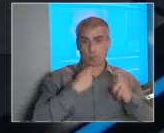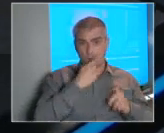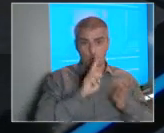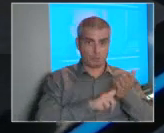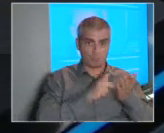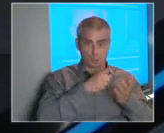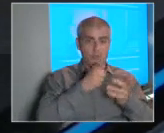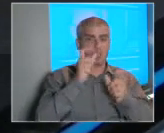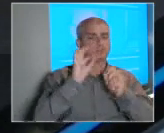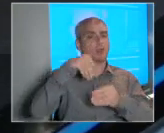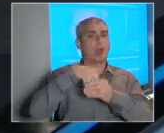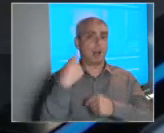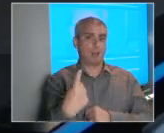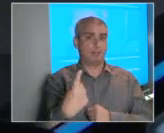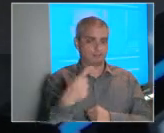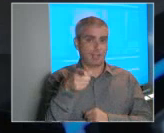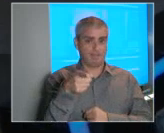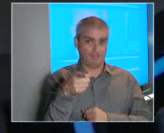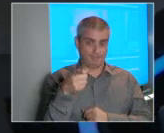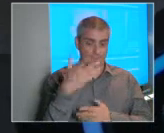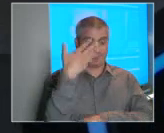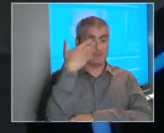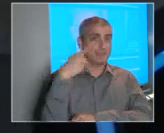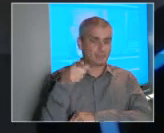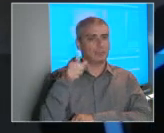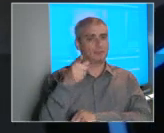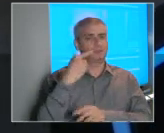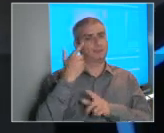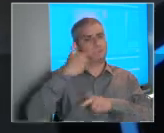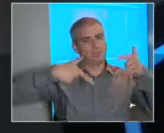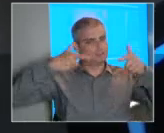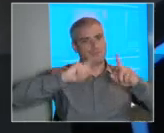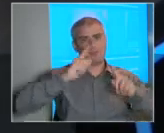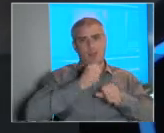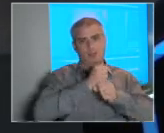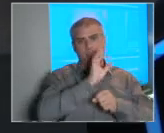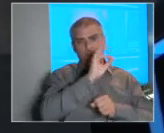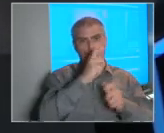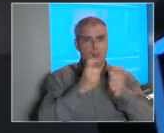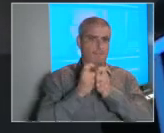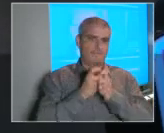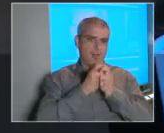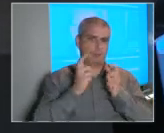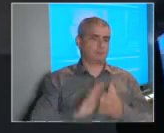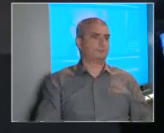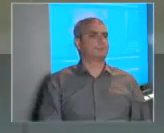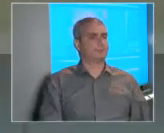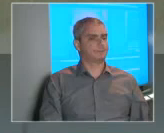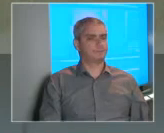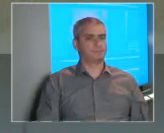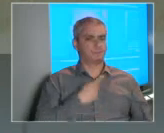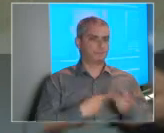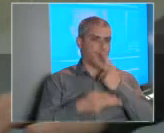נכון, אנשי הקלפי, זאת אומרת, המדינה היא זאת שתצלם, ולא נציגי המפלגות. אנחנו